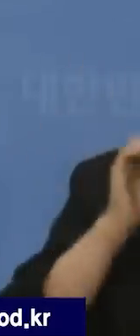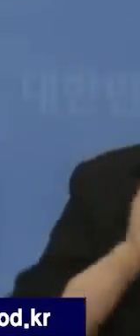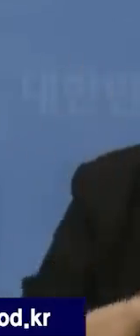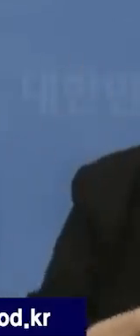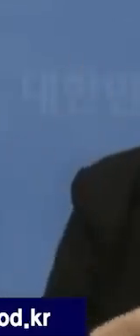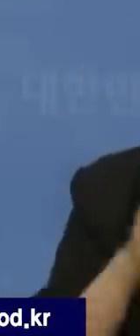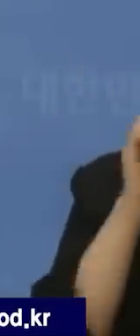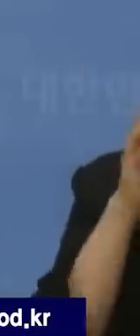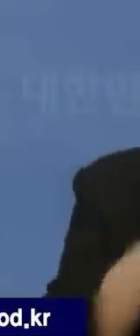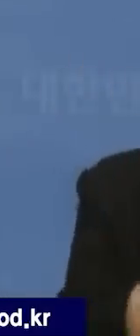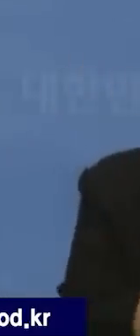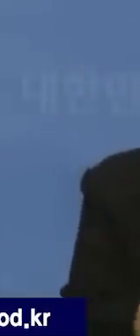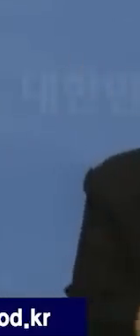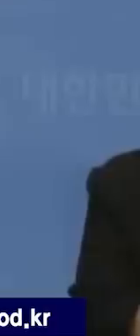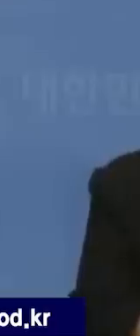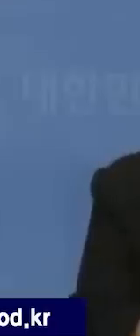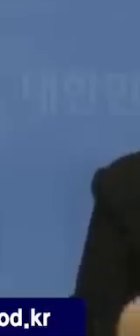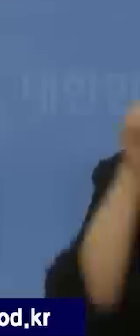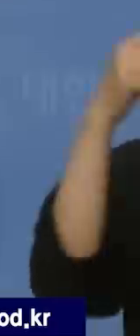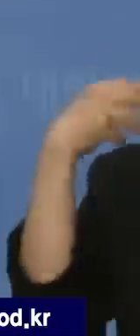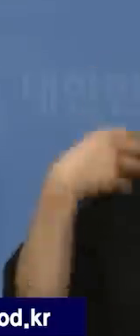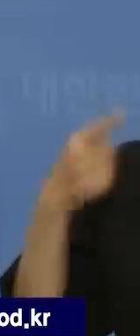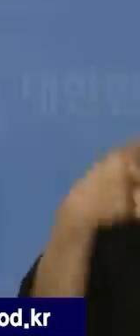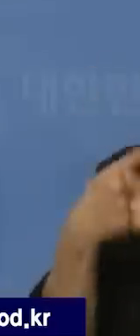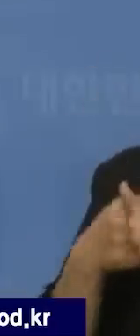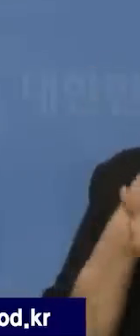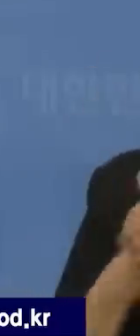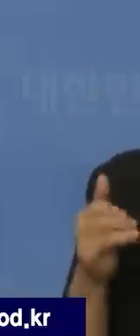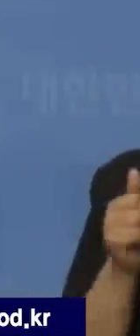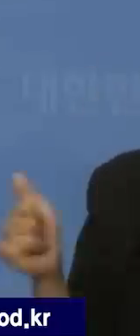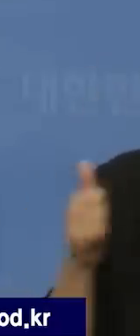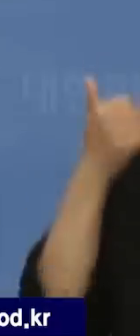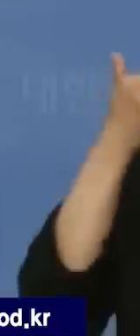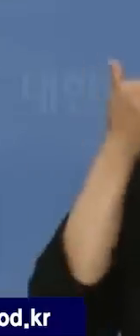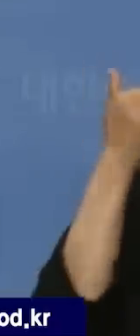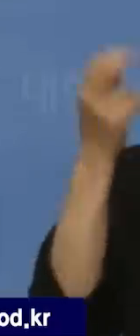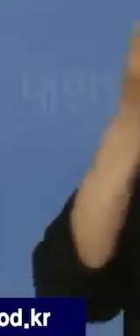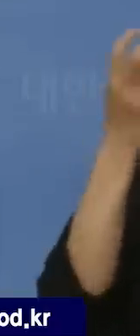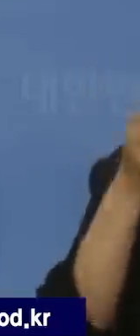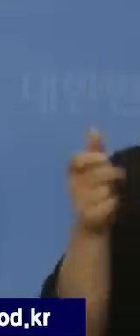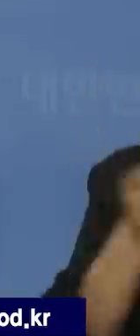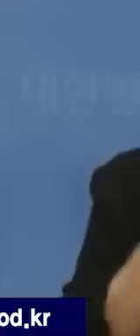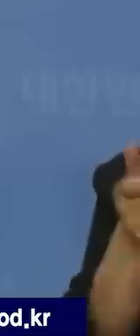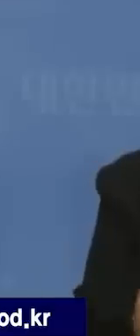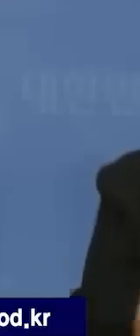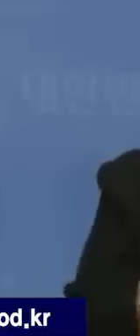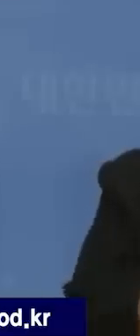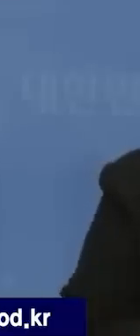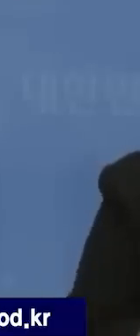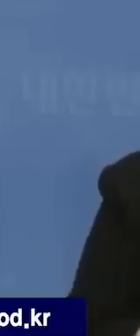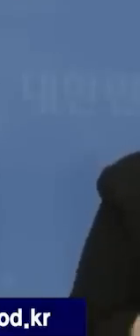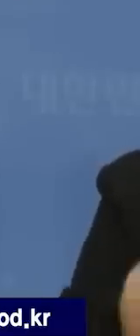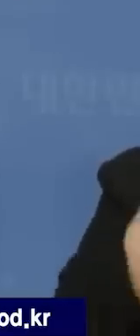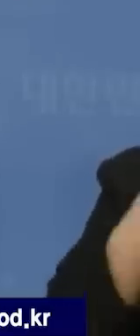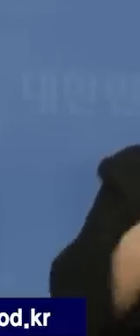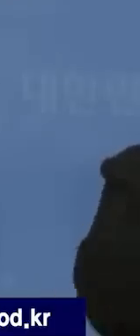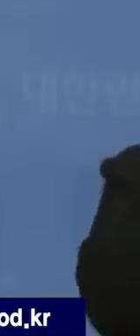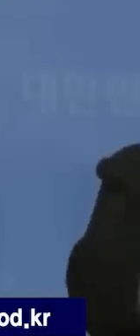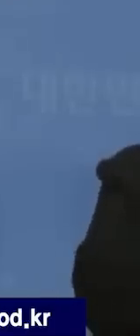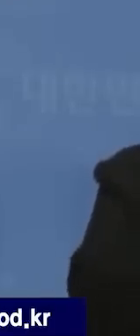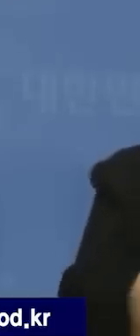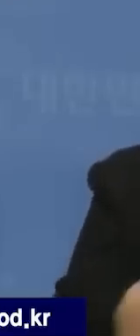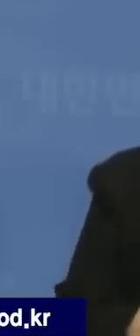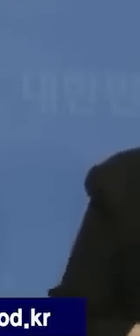정부의 비판적인 언론인을 속아내려고 했던 방송 장악의 실질적인 설계자라고